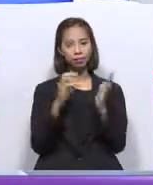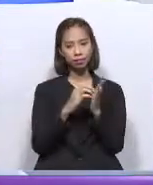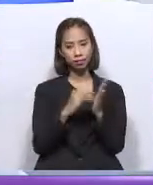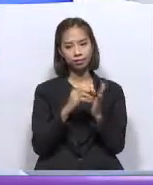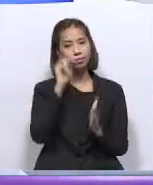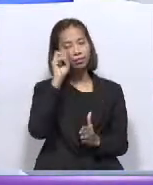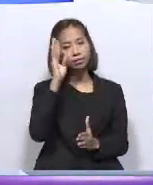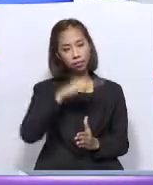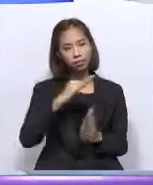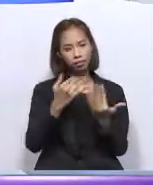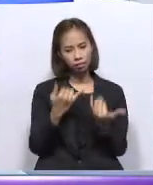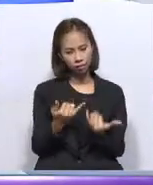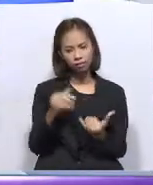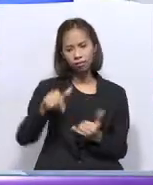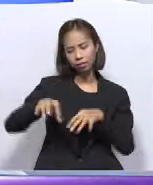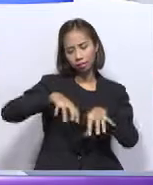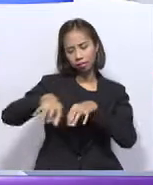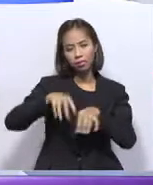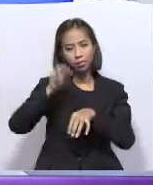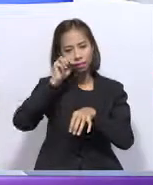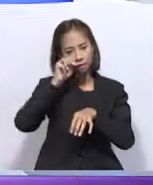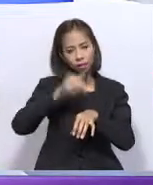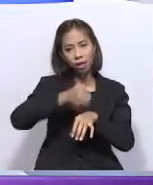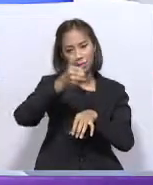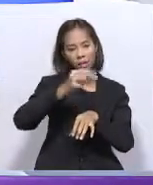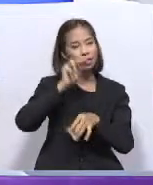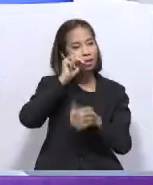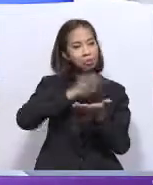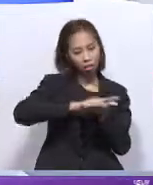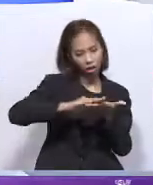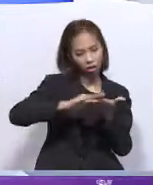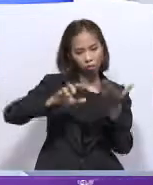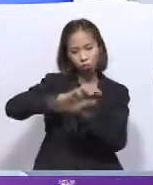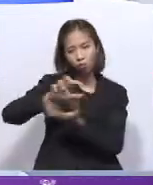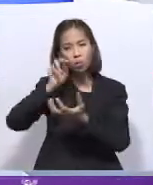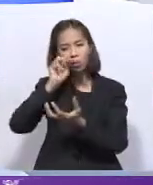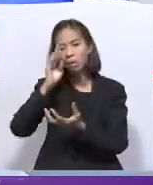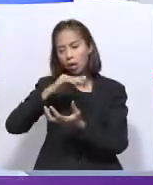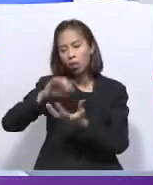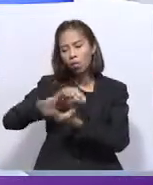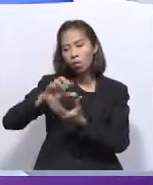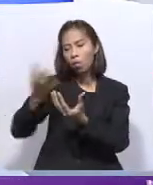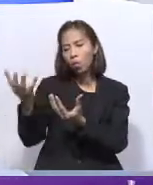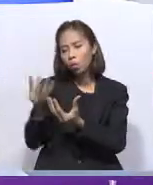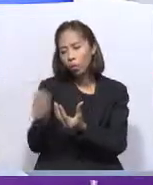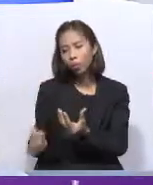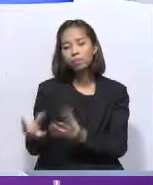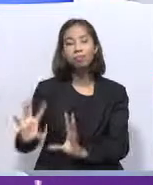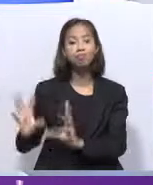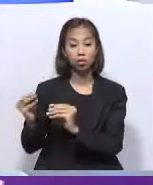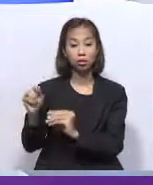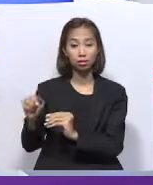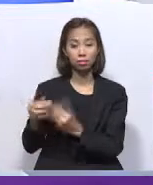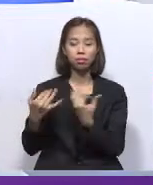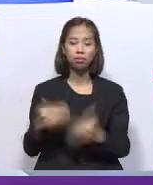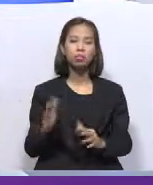าเสียที่หลายคนเป็นห่วงเนี่ยทางกรมชลเขาบริหารจัดการคือเอาน้ำดีดันเข้าไปให้น้ำเสียเนี่ยเบาบางลงส่วนที่หลายคนกังวล น